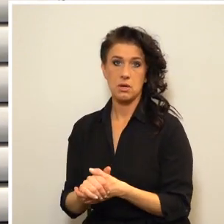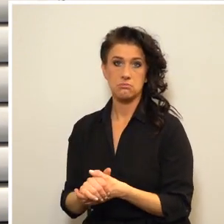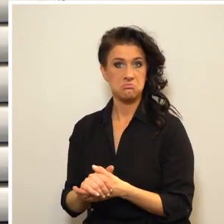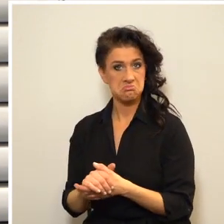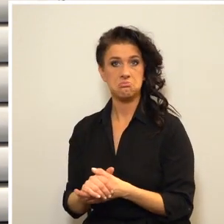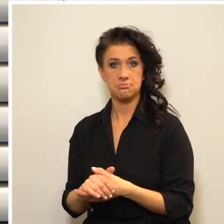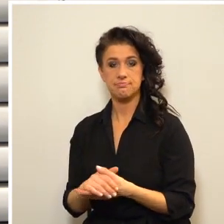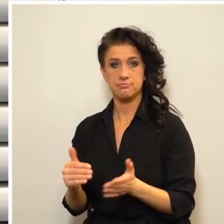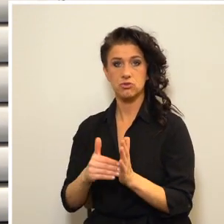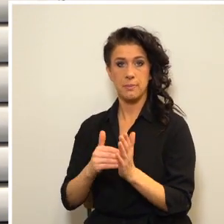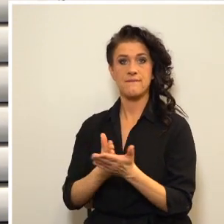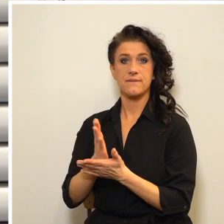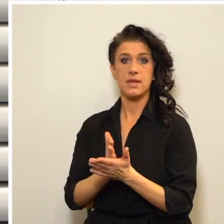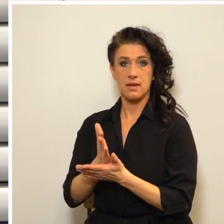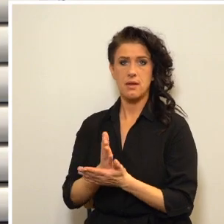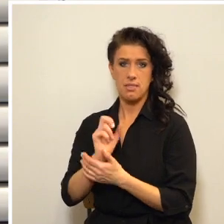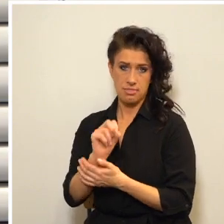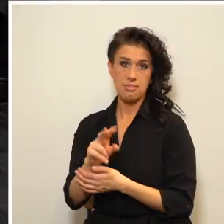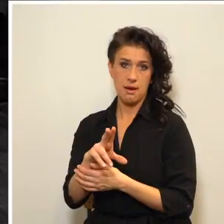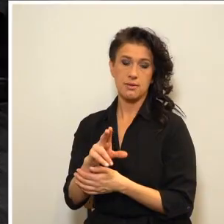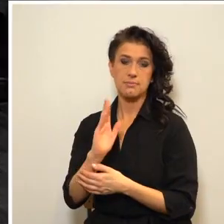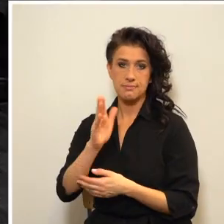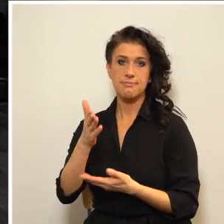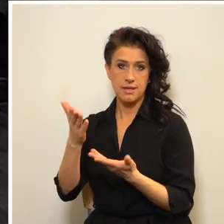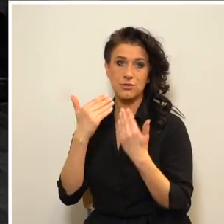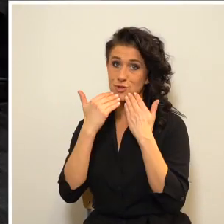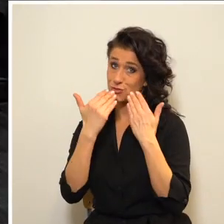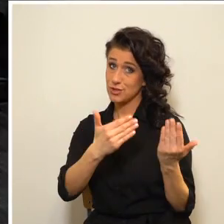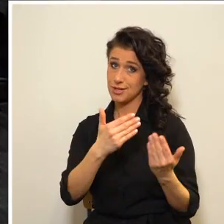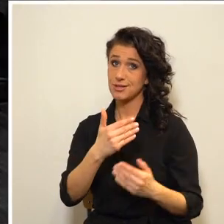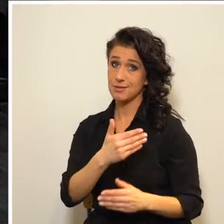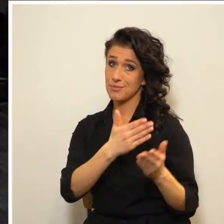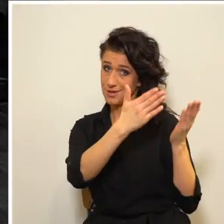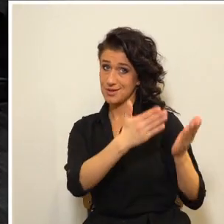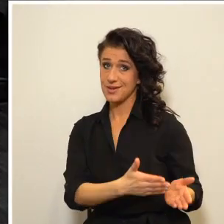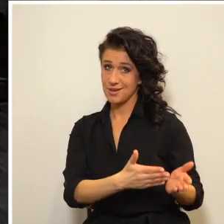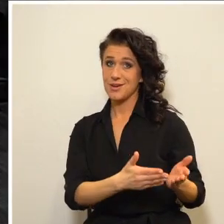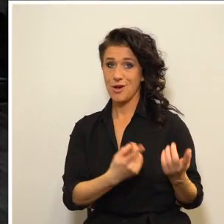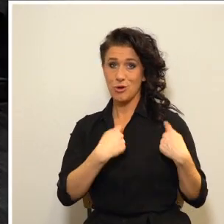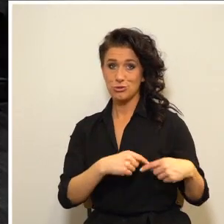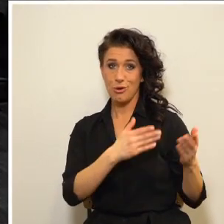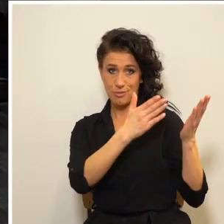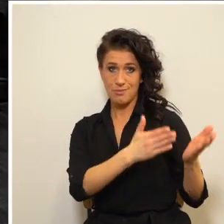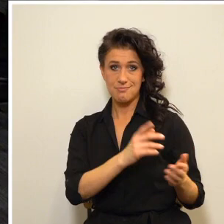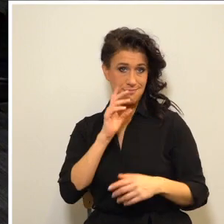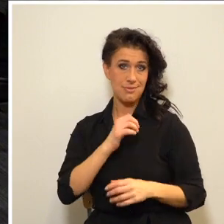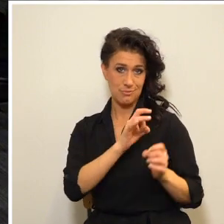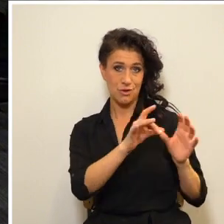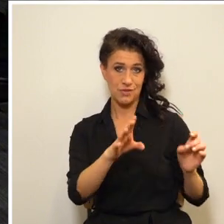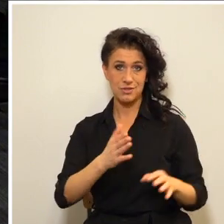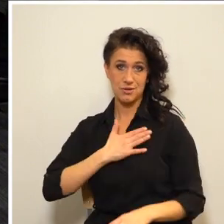także należy w to wierzyć I myślę że tak będzie właśnie dzięki takim osobowych pan profesor mamy gdzie mamy gdy mamy taką